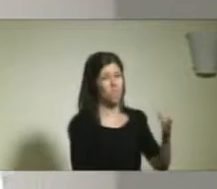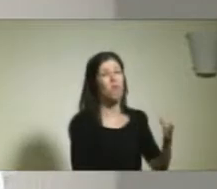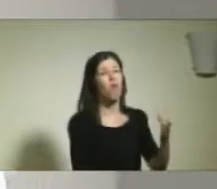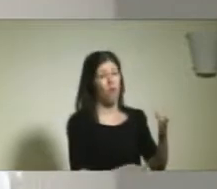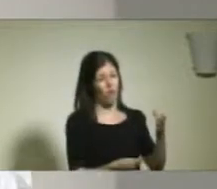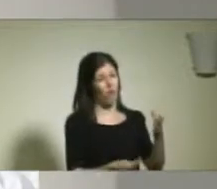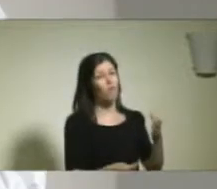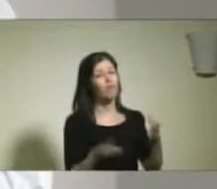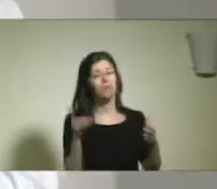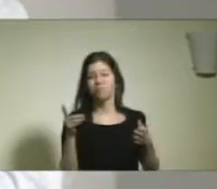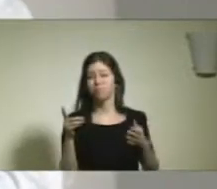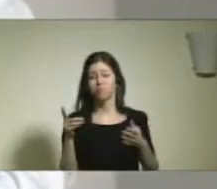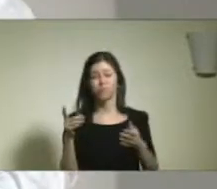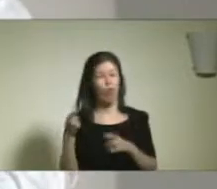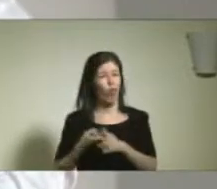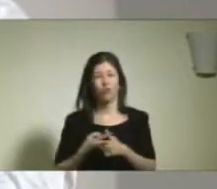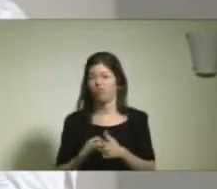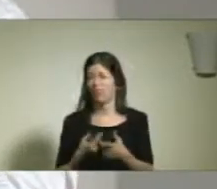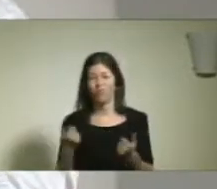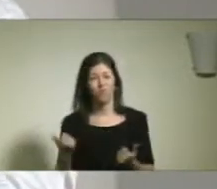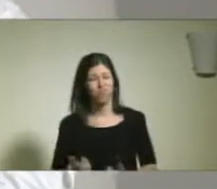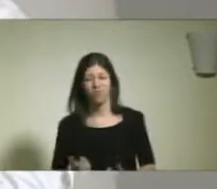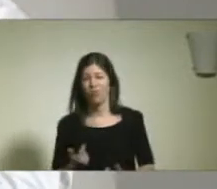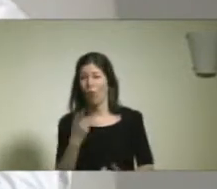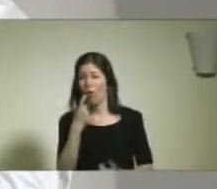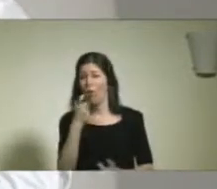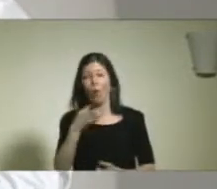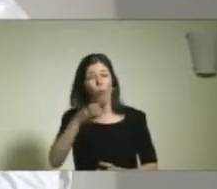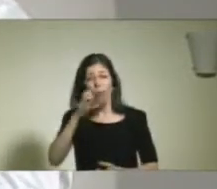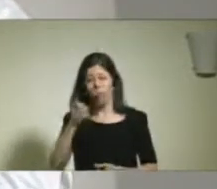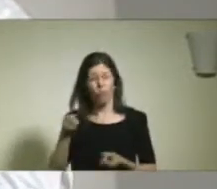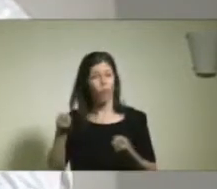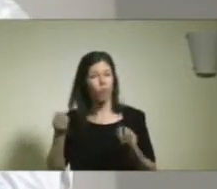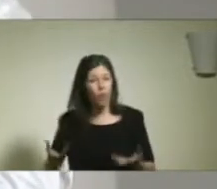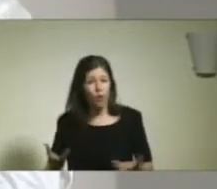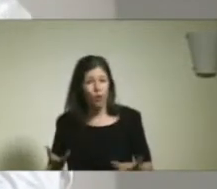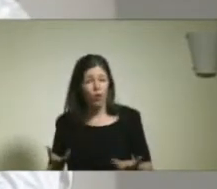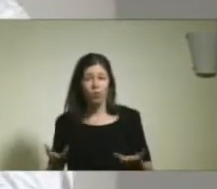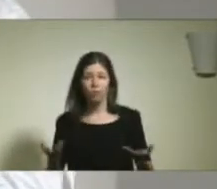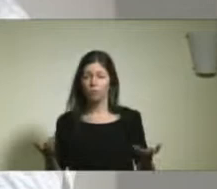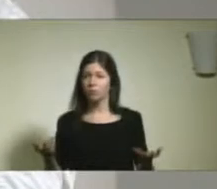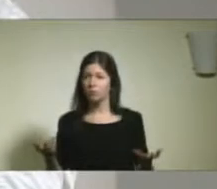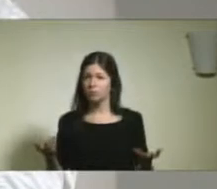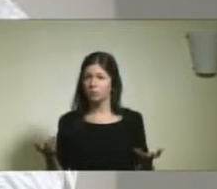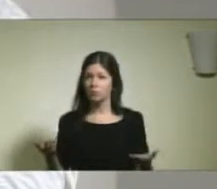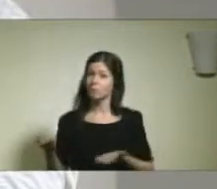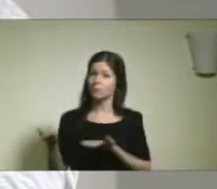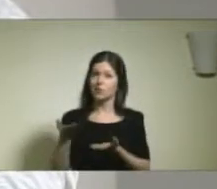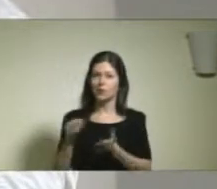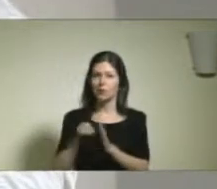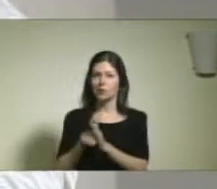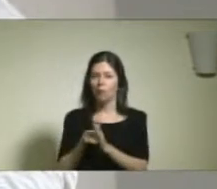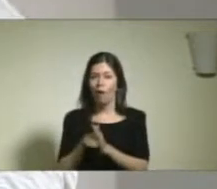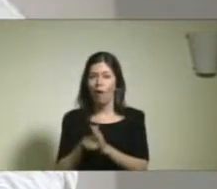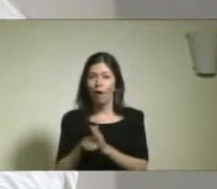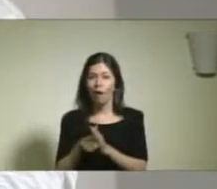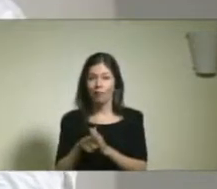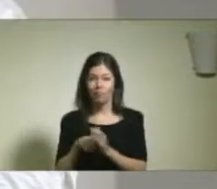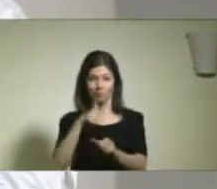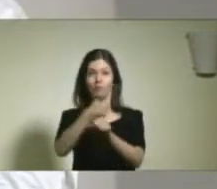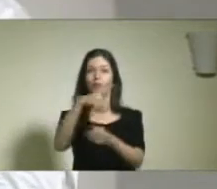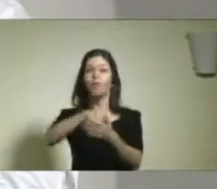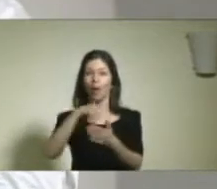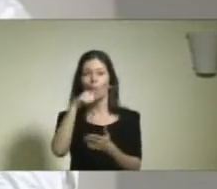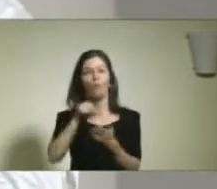l'accès à l'eau potable n'existe pas, alors les services bancaires par la poste, ça va aider les